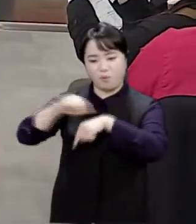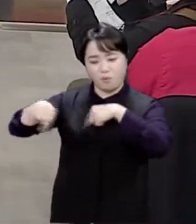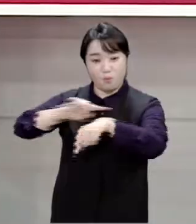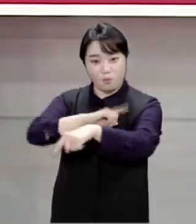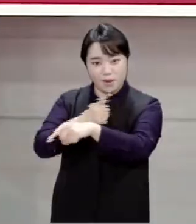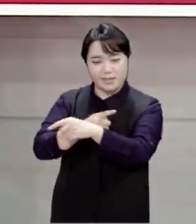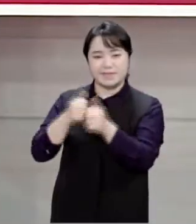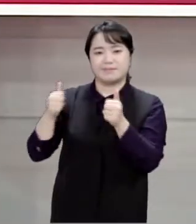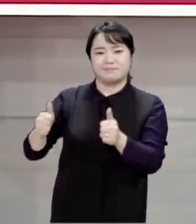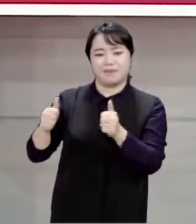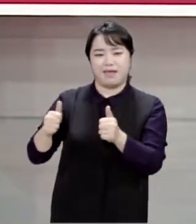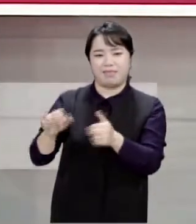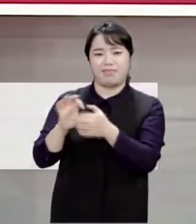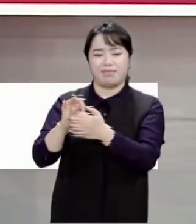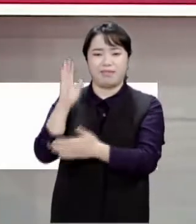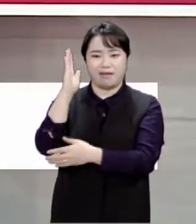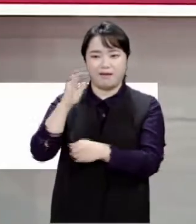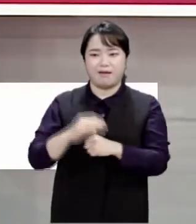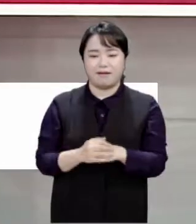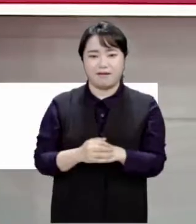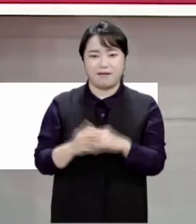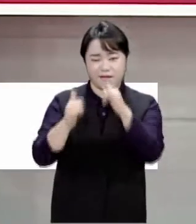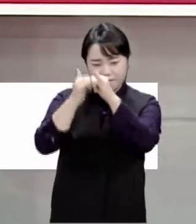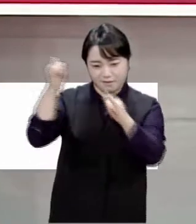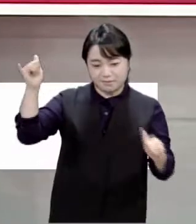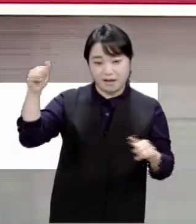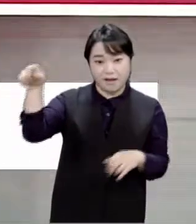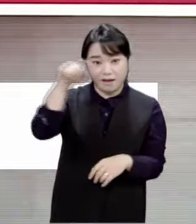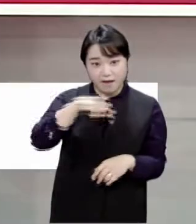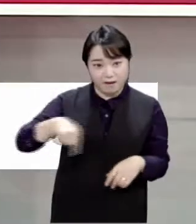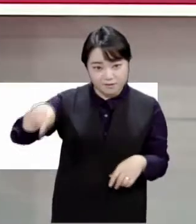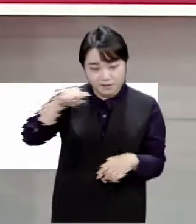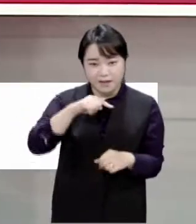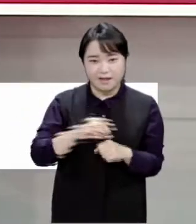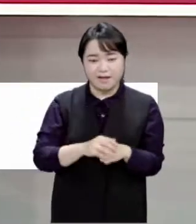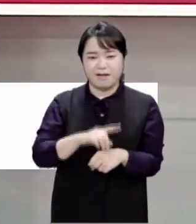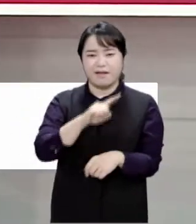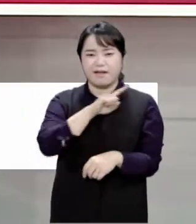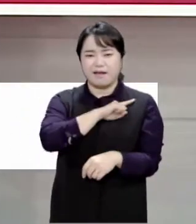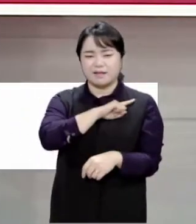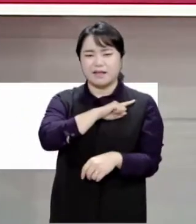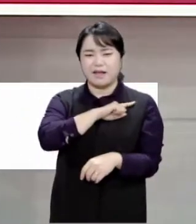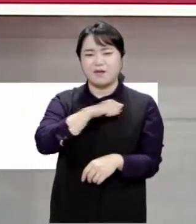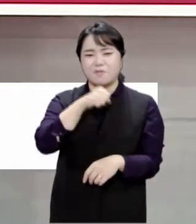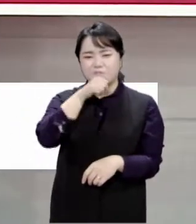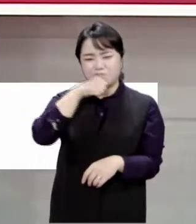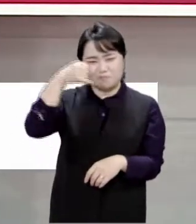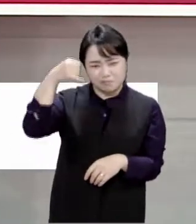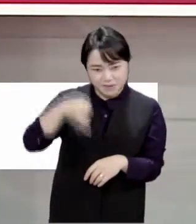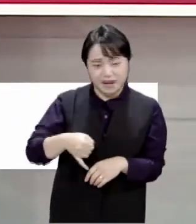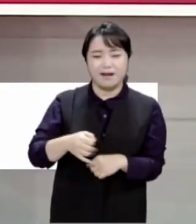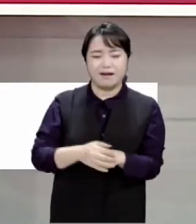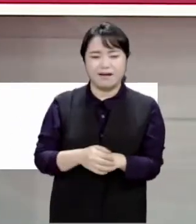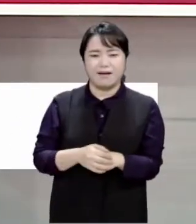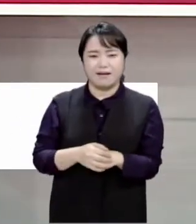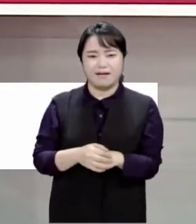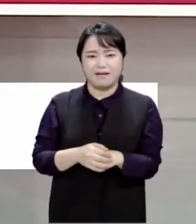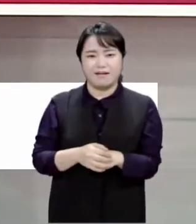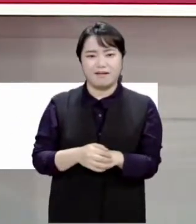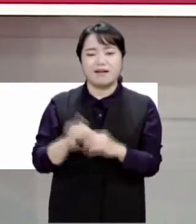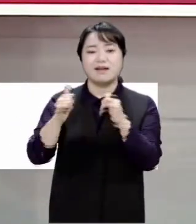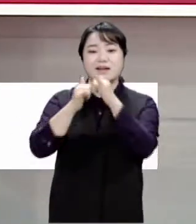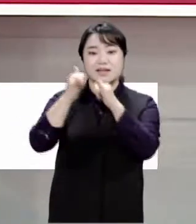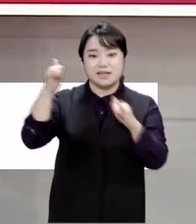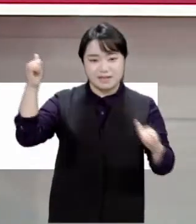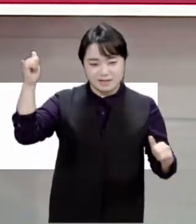있습니다. 역대 정권 중에 가장 최하위의 국민 평가를 받아 마땅한